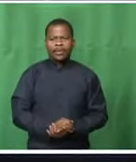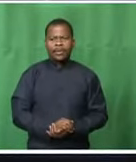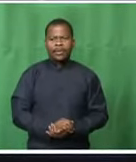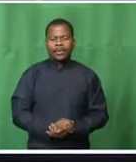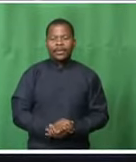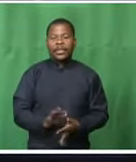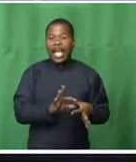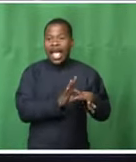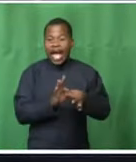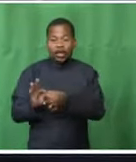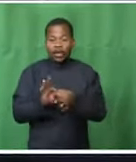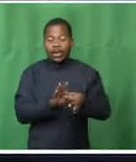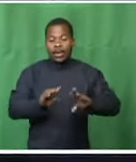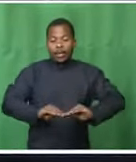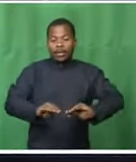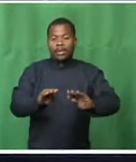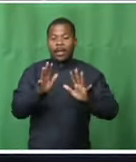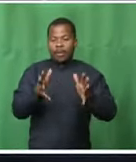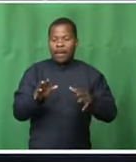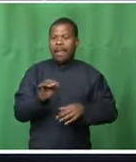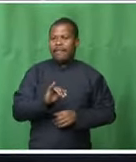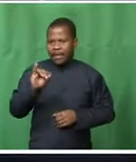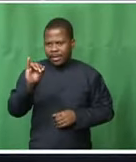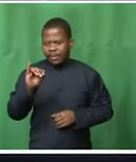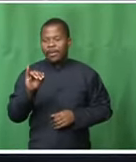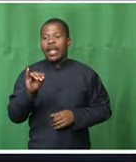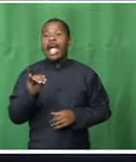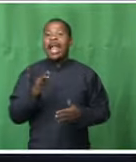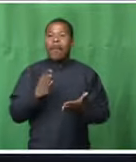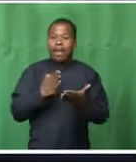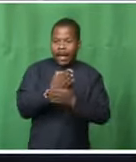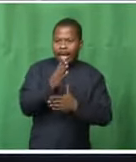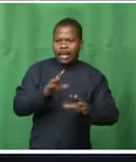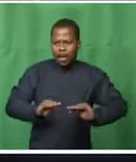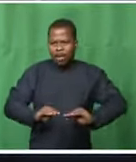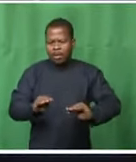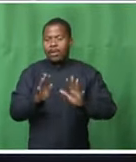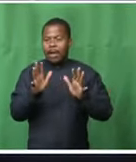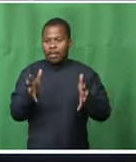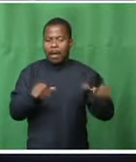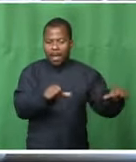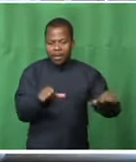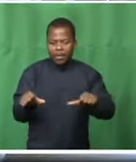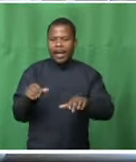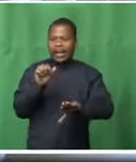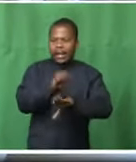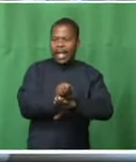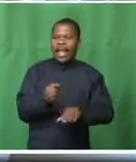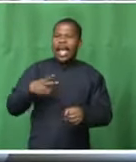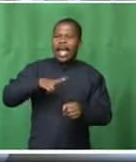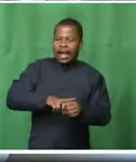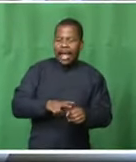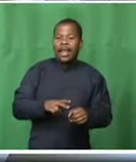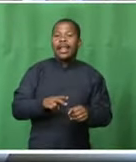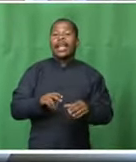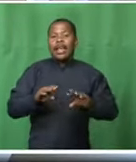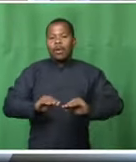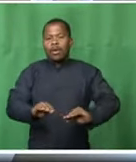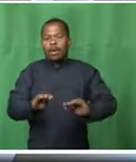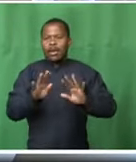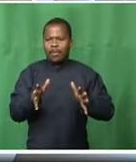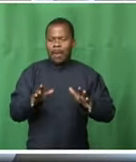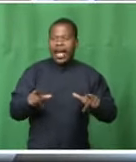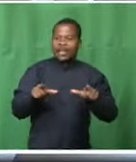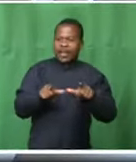Ukuqeqesha lapha eveni kuyinhlangano ehambisa phambili malungele baqeqeshi iphindze iqinisekise ukuthi baqeqeshi bemidlalo webhola lapha eveni